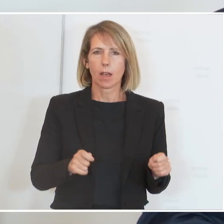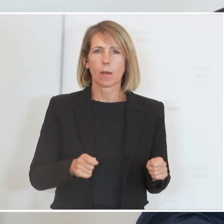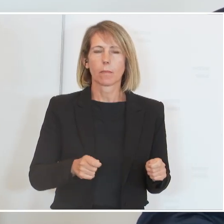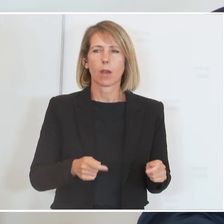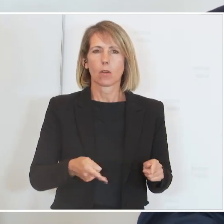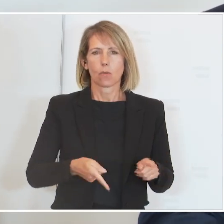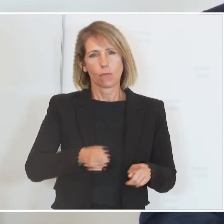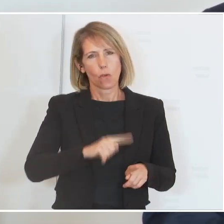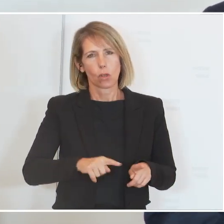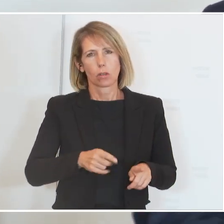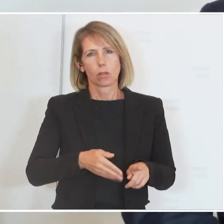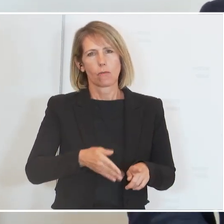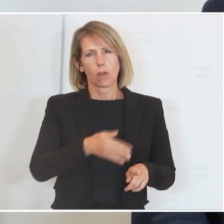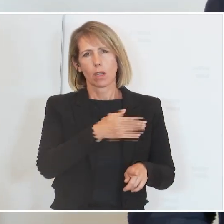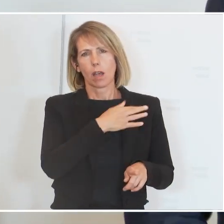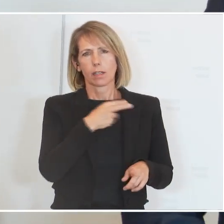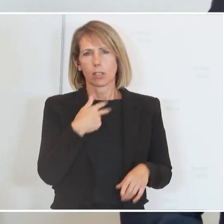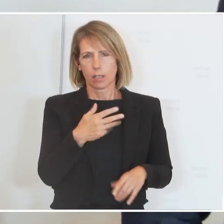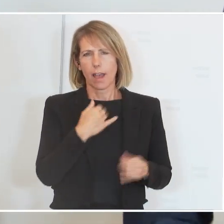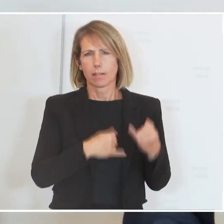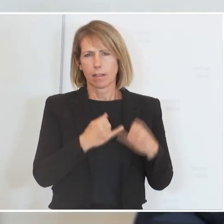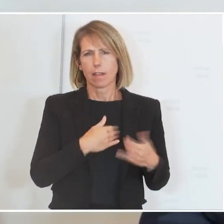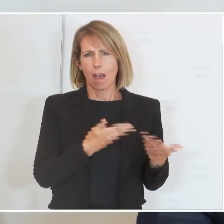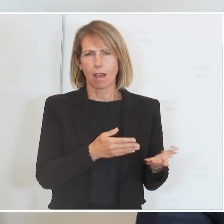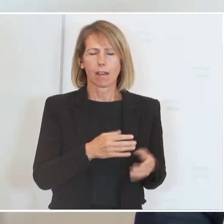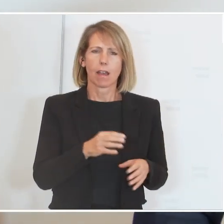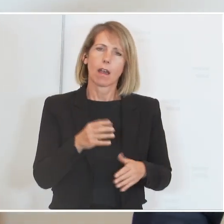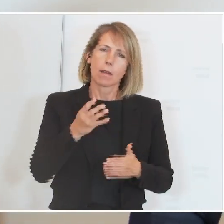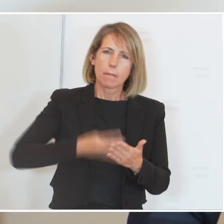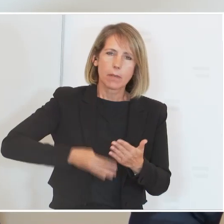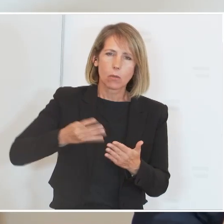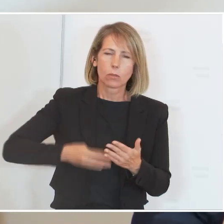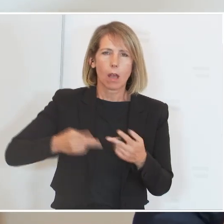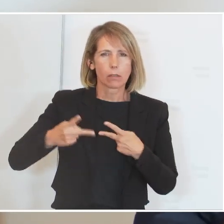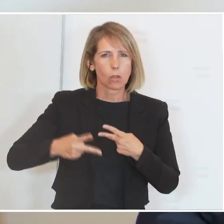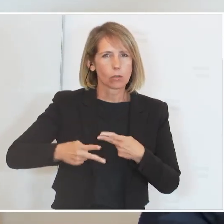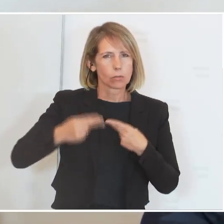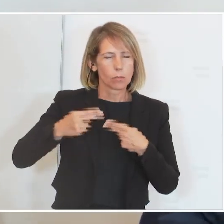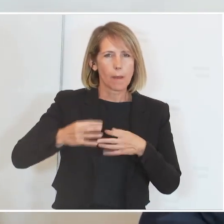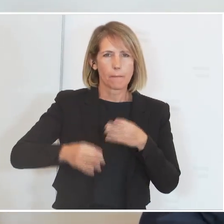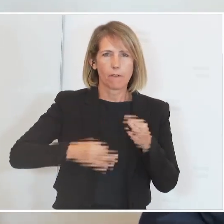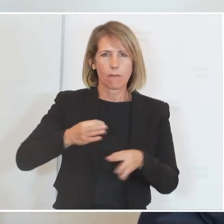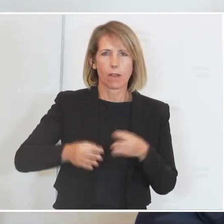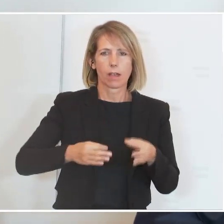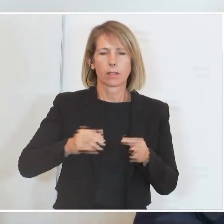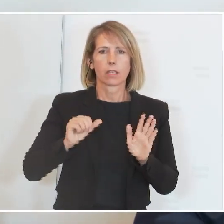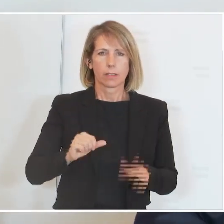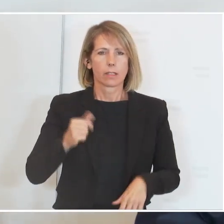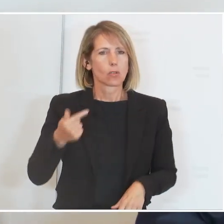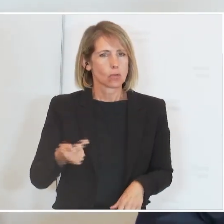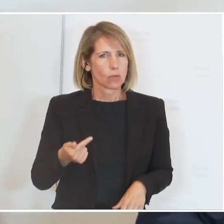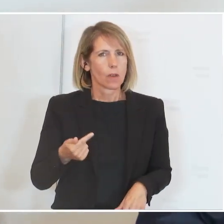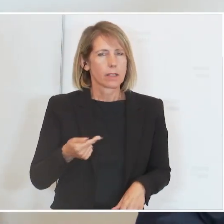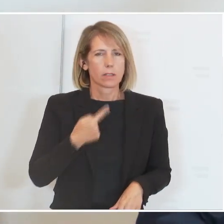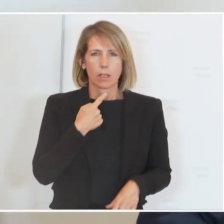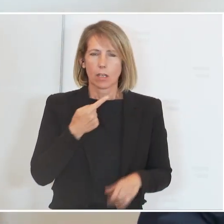der vergangenen 30 Jahre war, dass die im Begutachtungsverfahren gerade einmal 26 Stellungnahmen eingegangen sind. Das